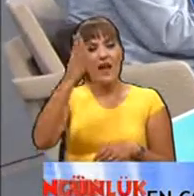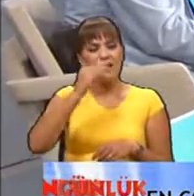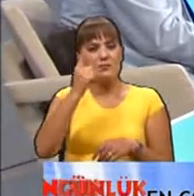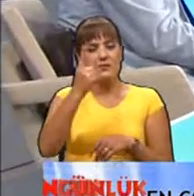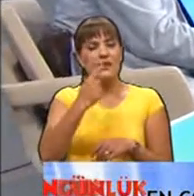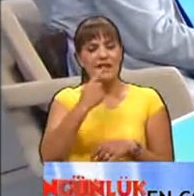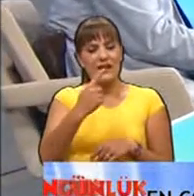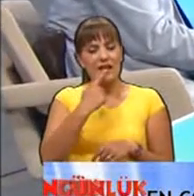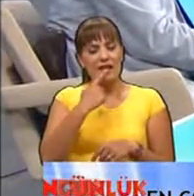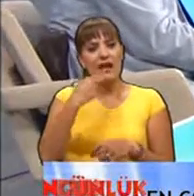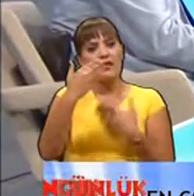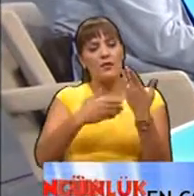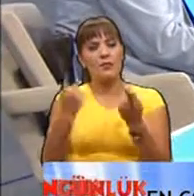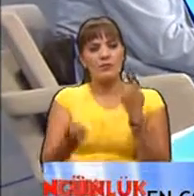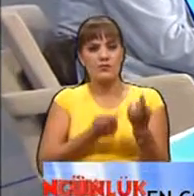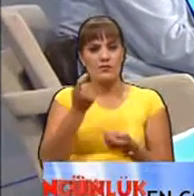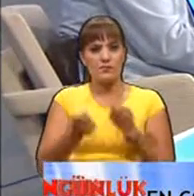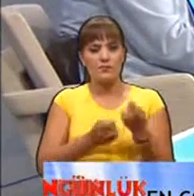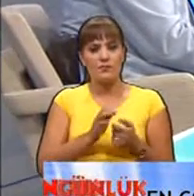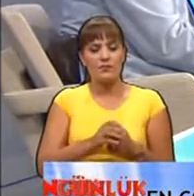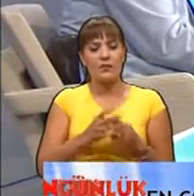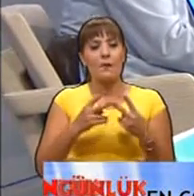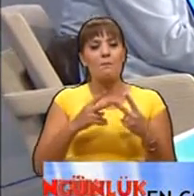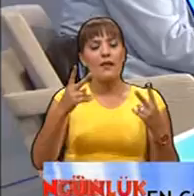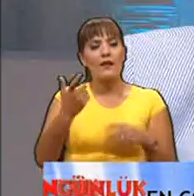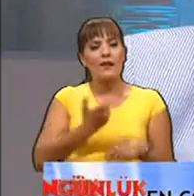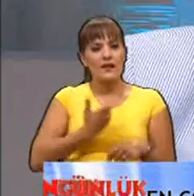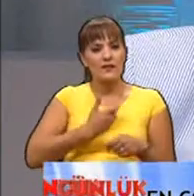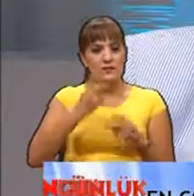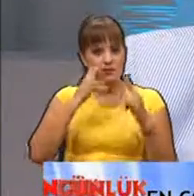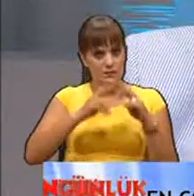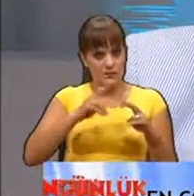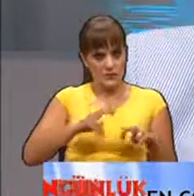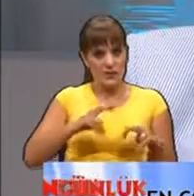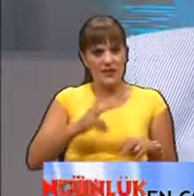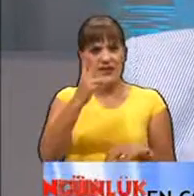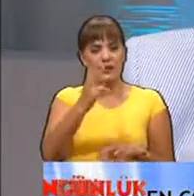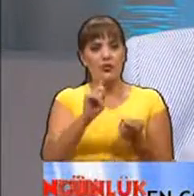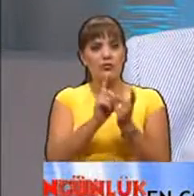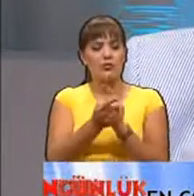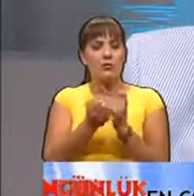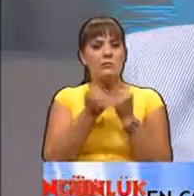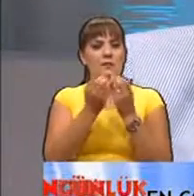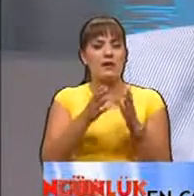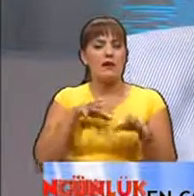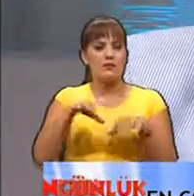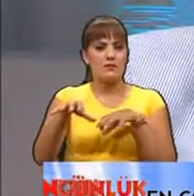bir dille ifade etmeye çalışalım. Hı hı. Medeni yasamız incelendiğinde iki tür mirasçılık